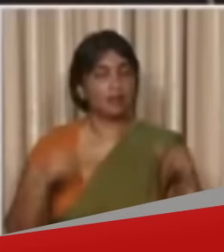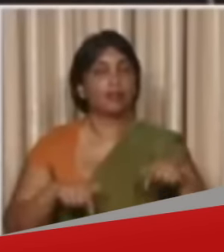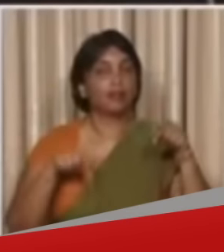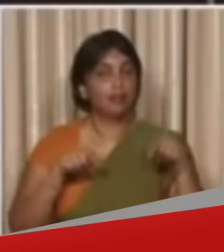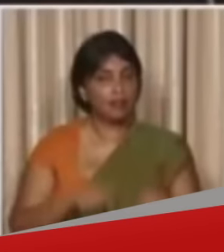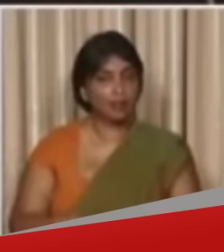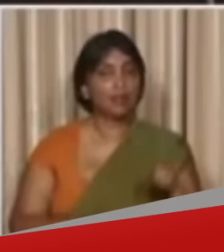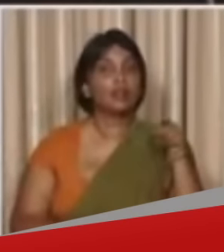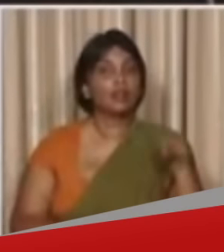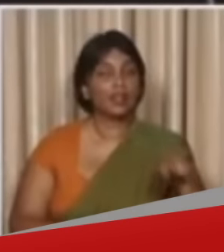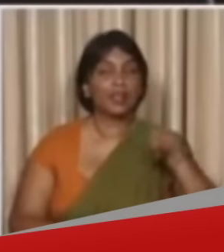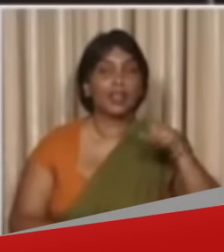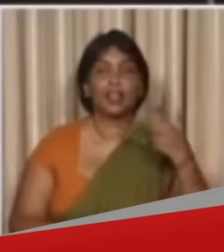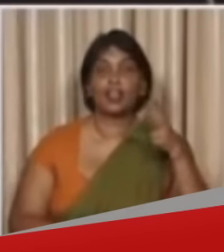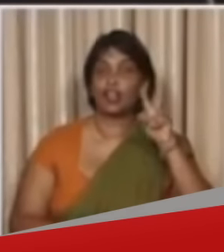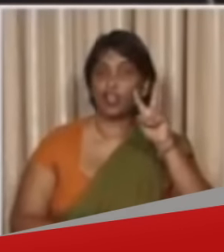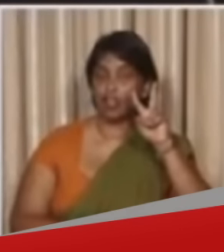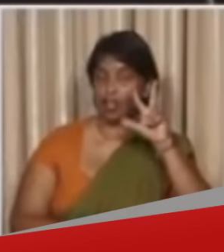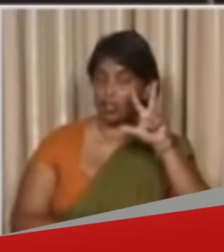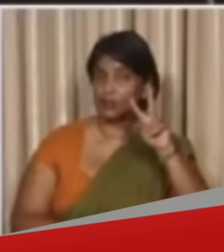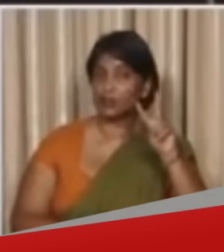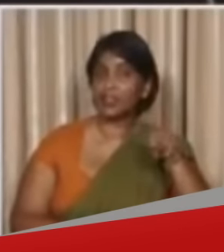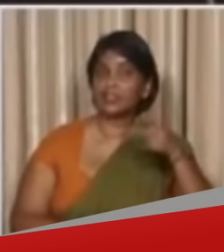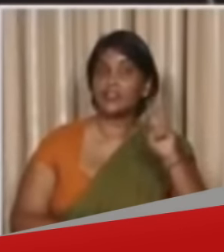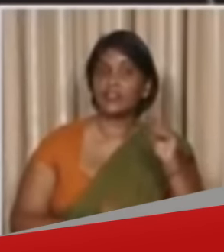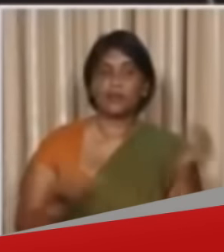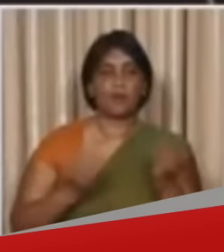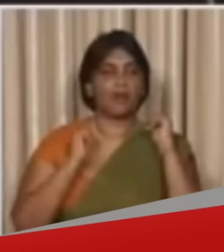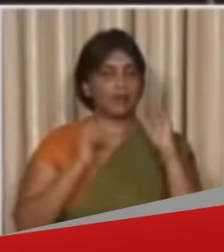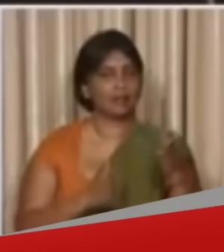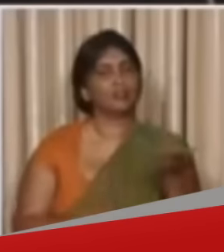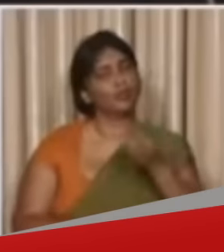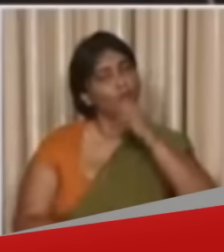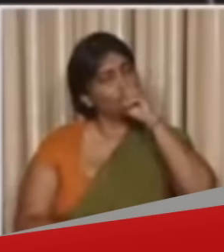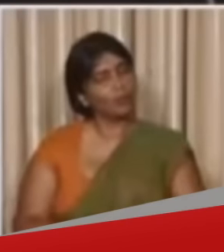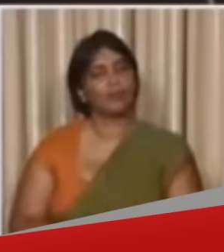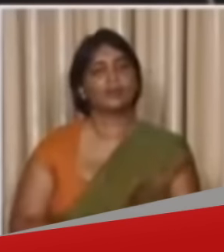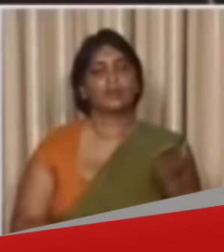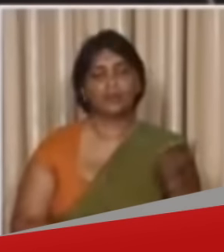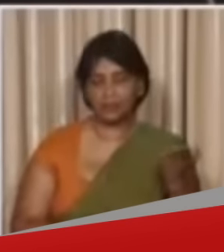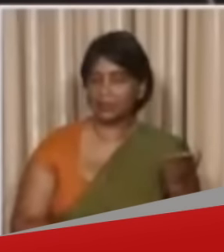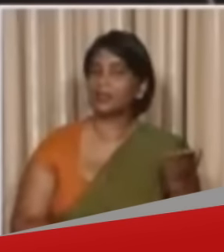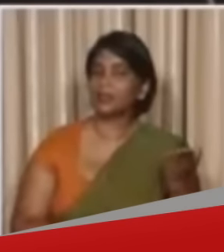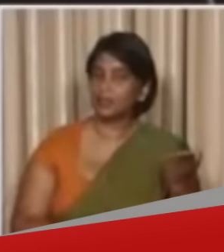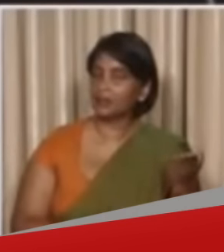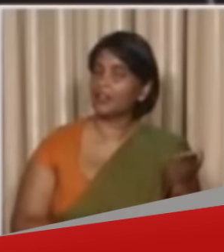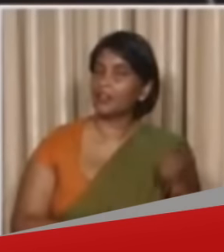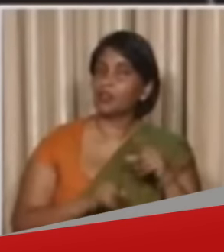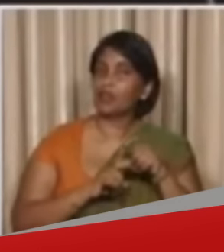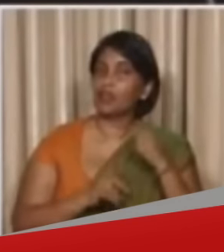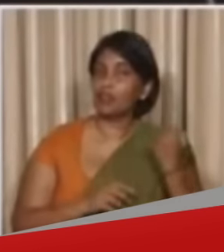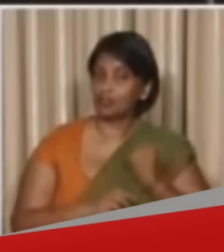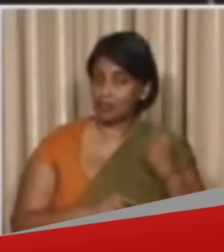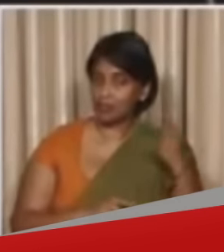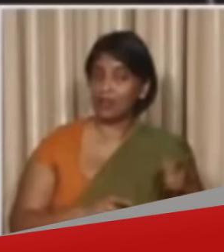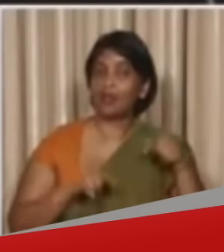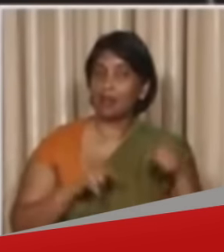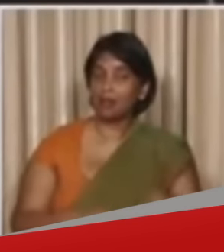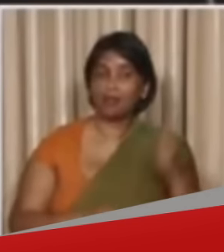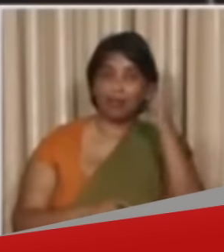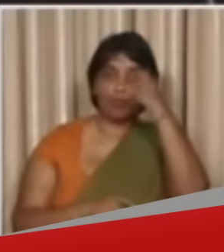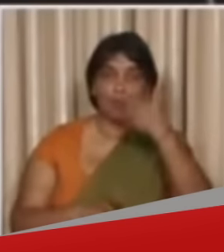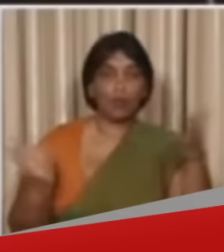විට 182කින් 120ටම ළමයි ඉන්නවා මේවා පට්ටපල් බොරු මේ ඒ ඩොක්ටර් සාපිට අද හිඟ වැටුප්